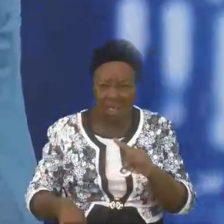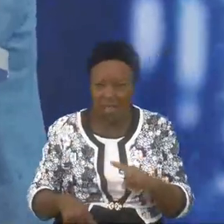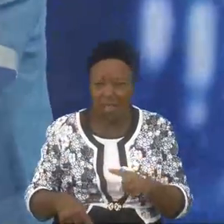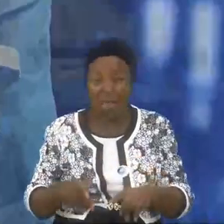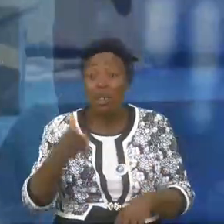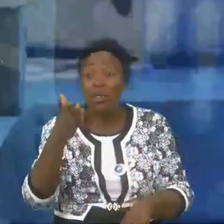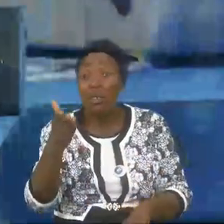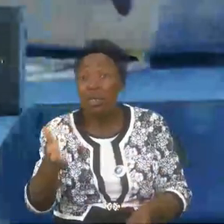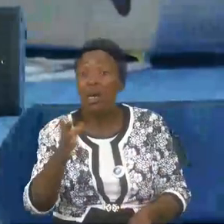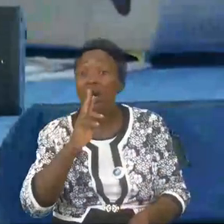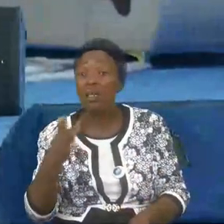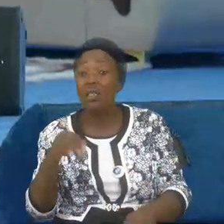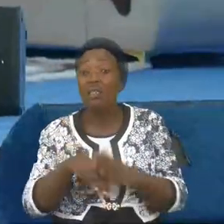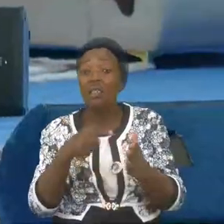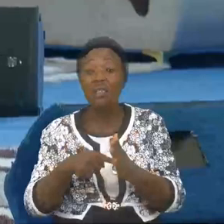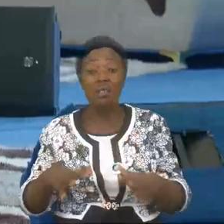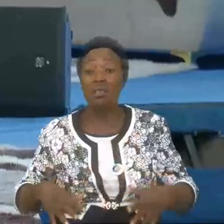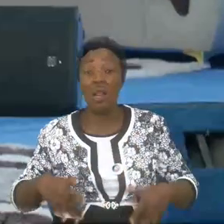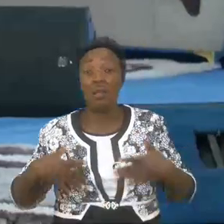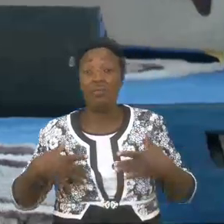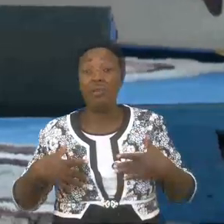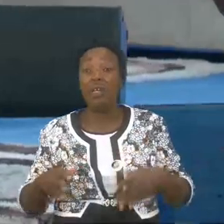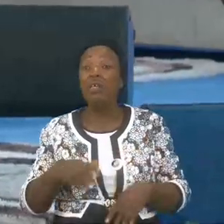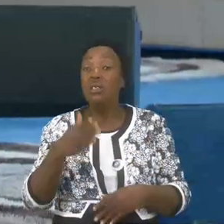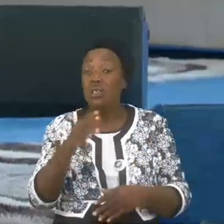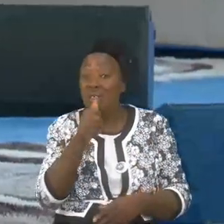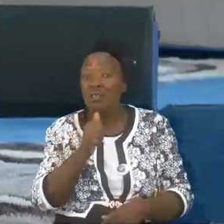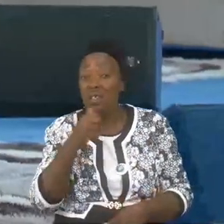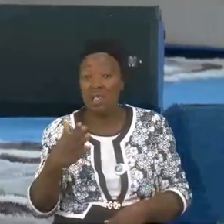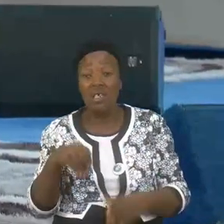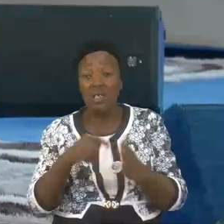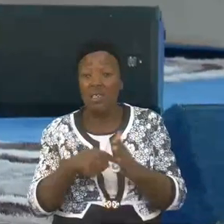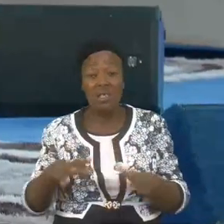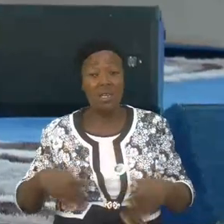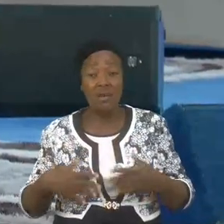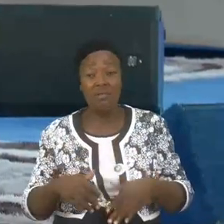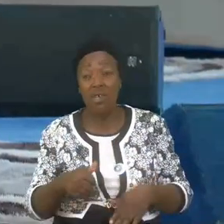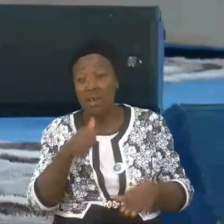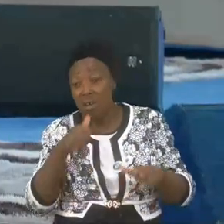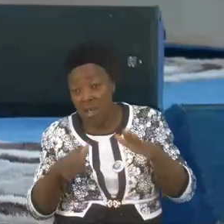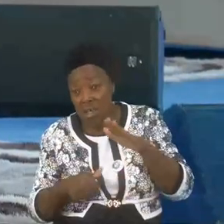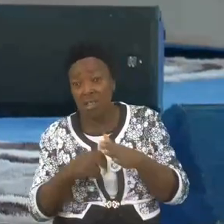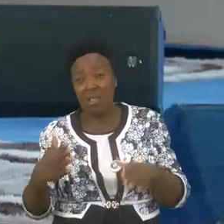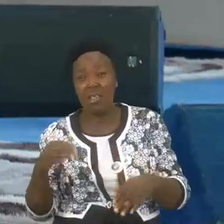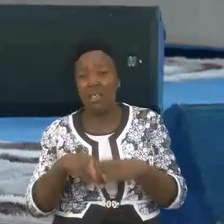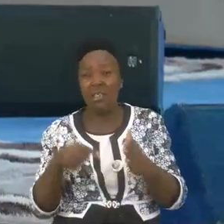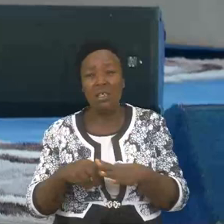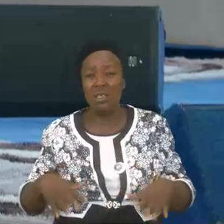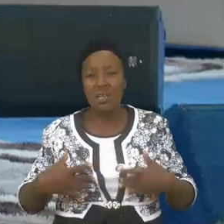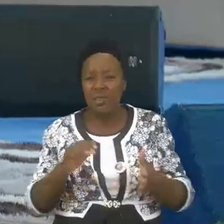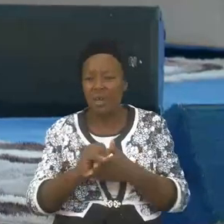cette vie, des secrets dans cette vie. Il y a des choses cachées dans cette vie qu'aucun